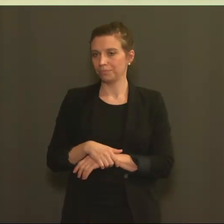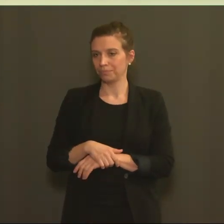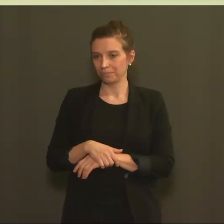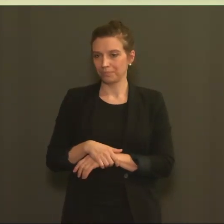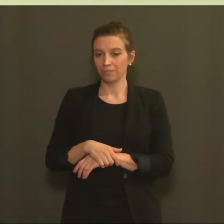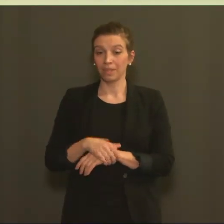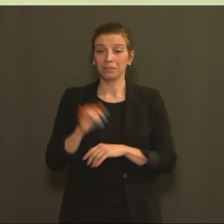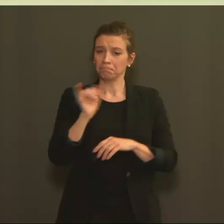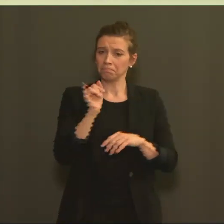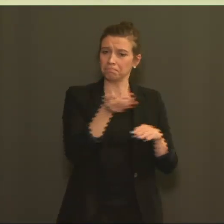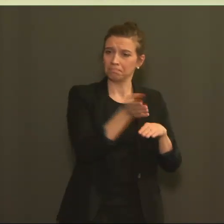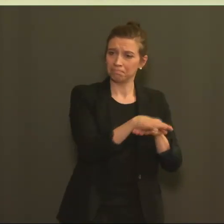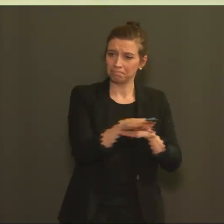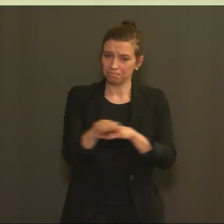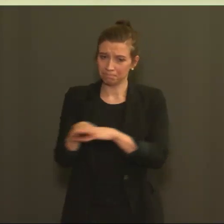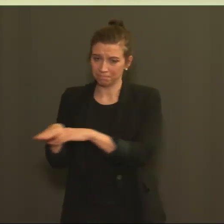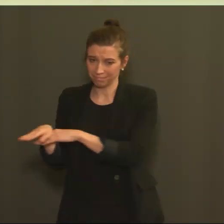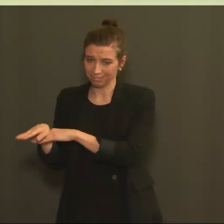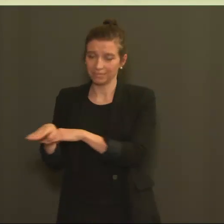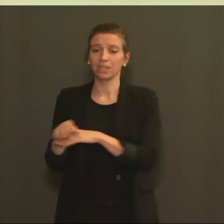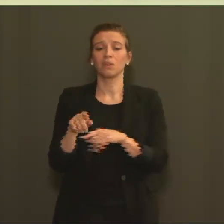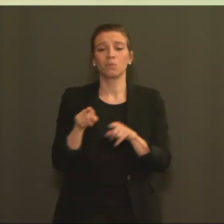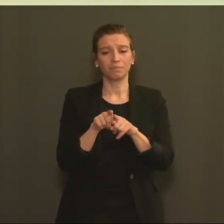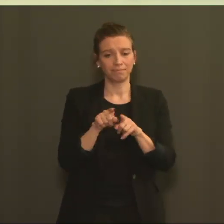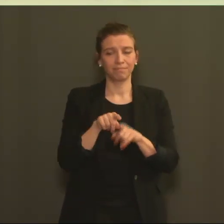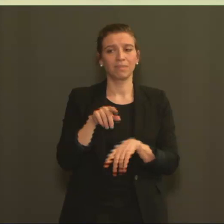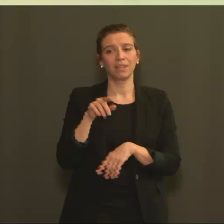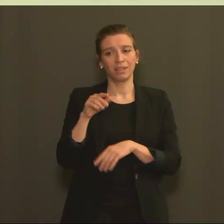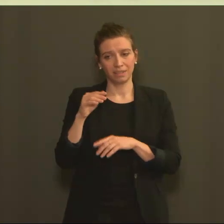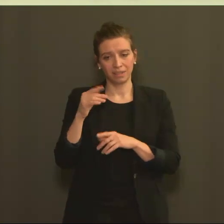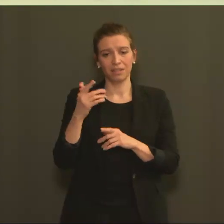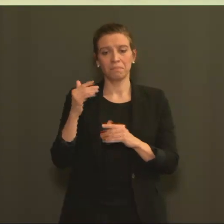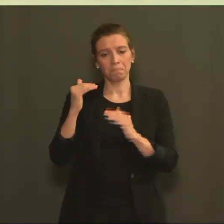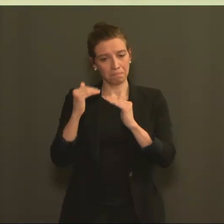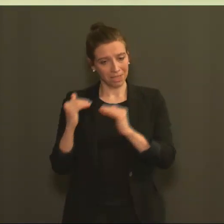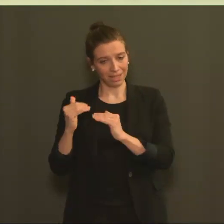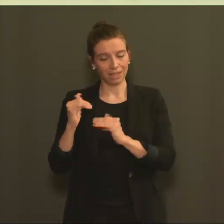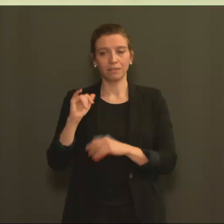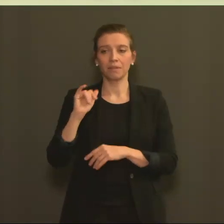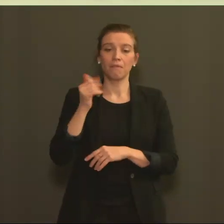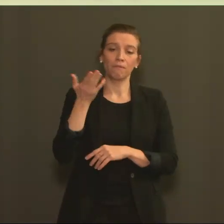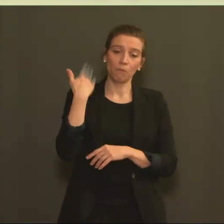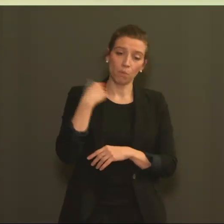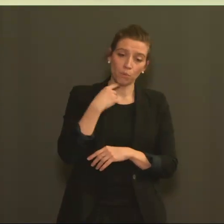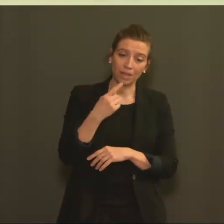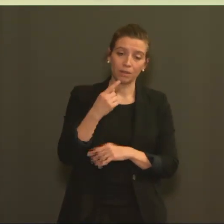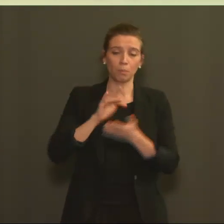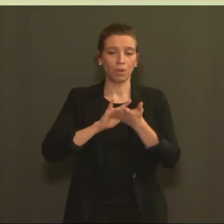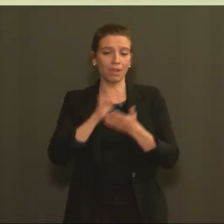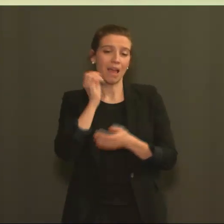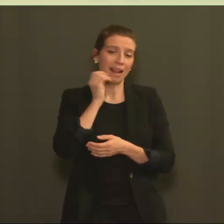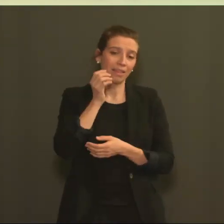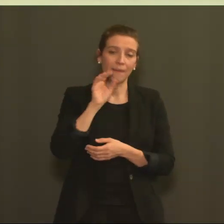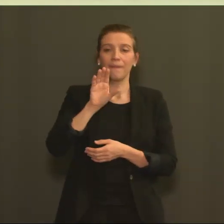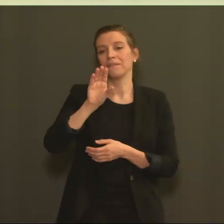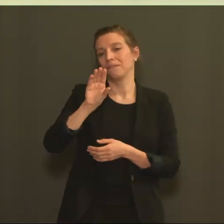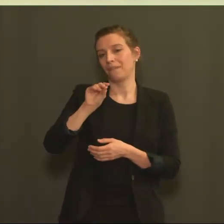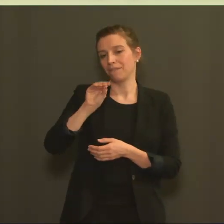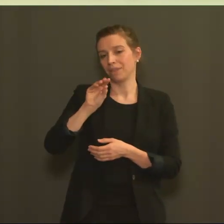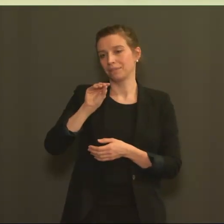cilinder de afgelopen week elke dag 50 over leiders te betreuren wat 8 procent lager is dan de week